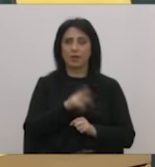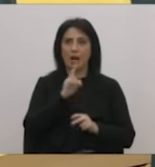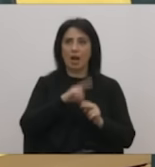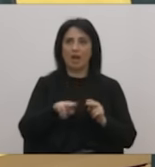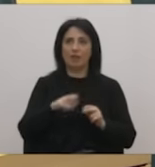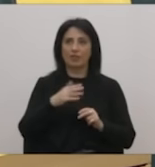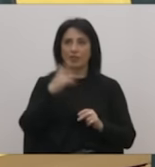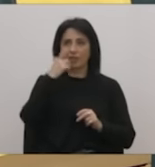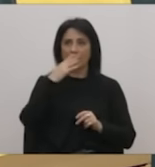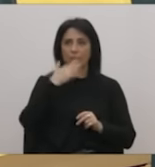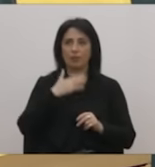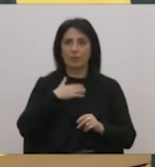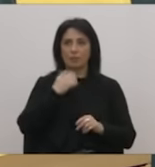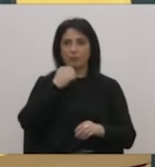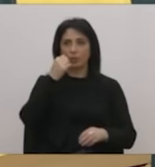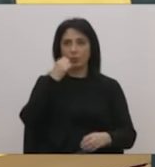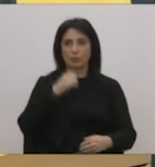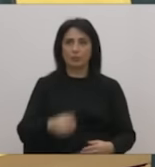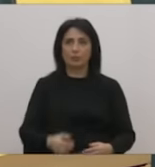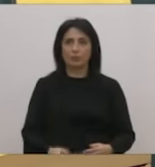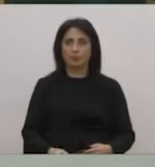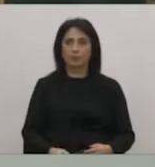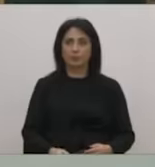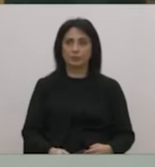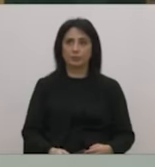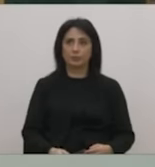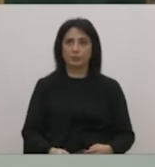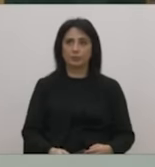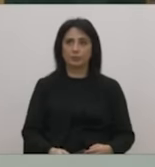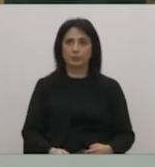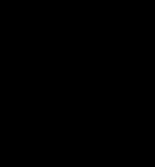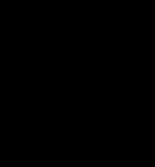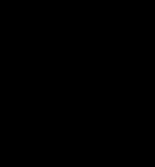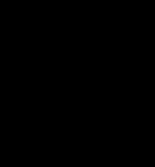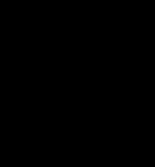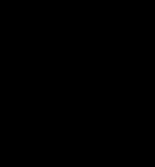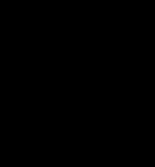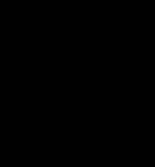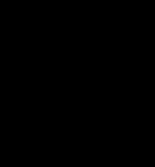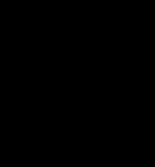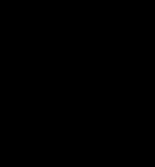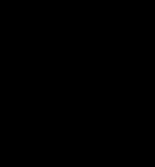აკარგინებს თავმოყარეობას. Მადლობა. Მადლობა.